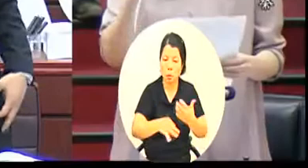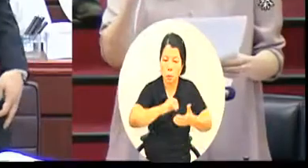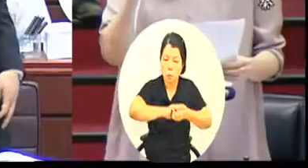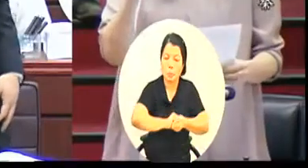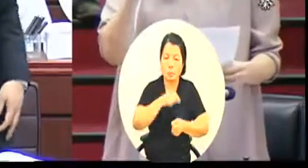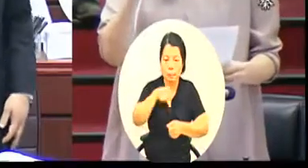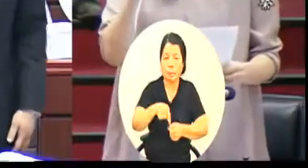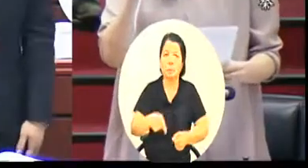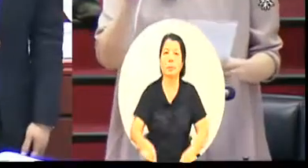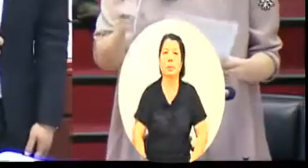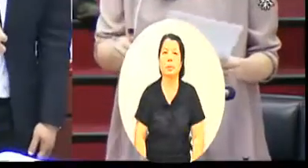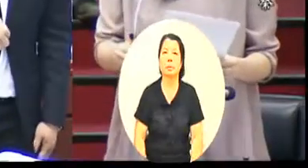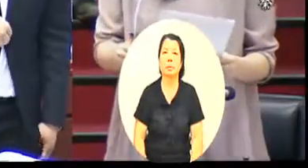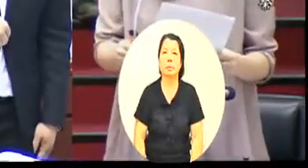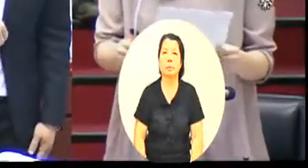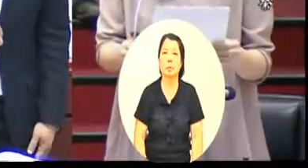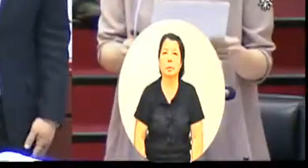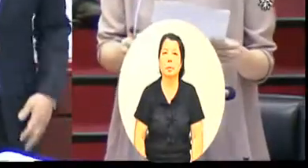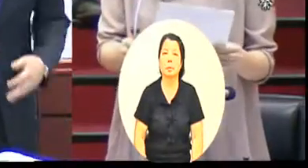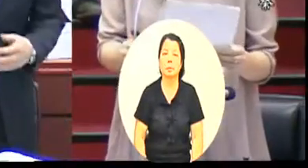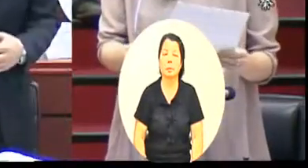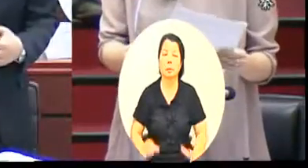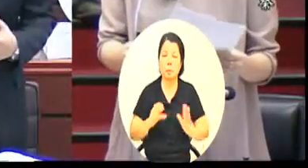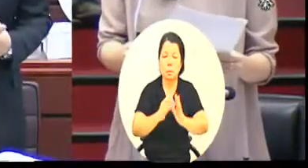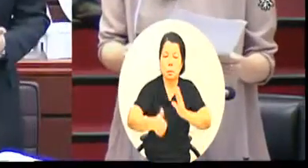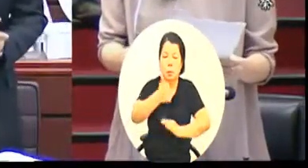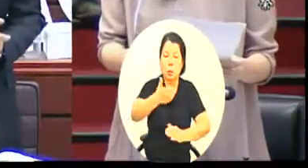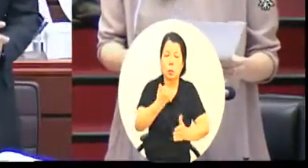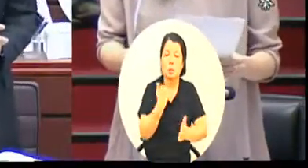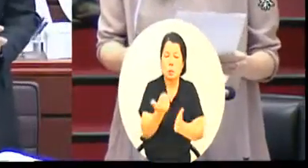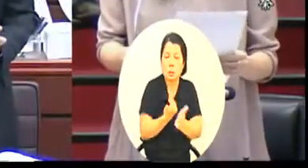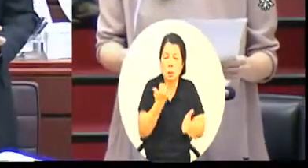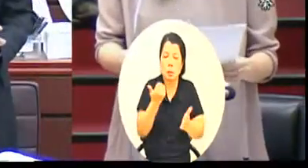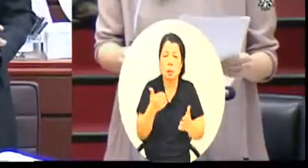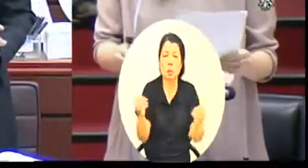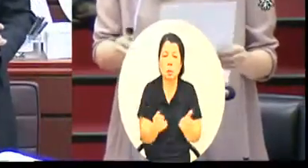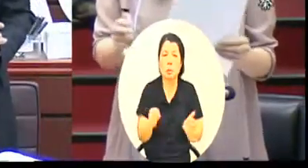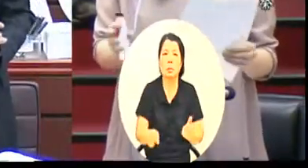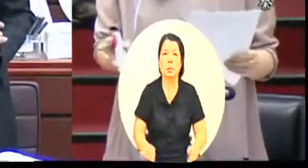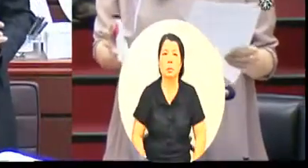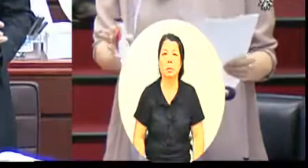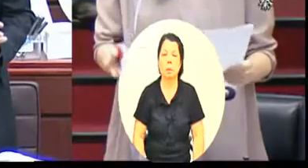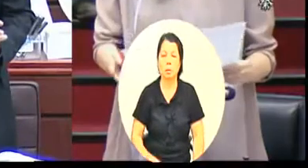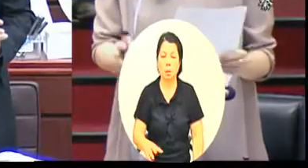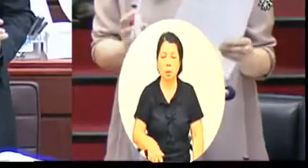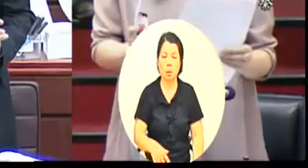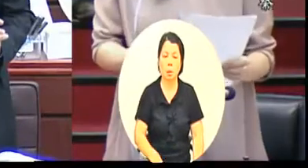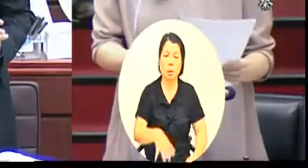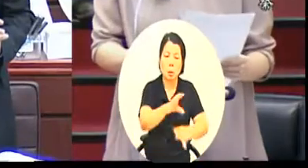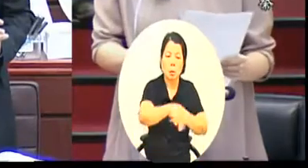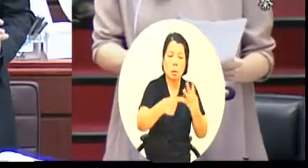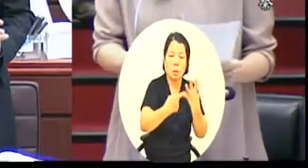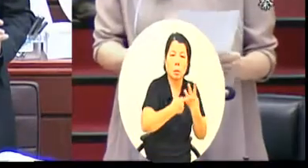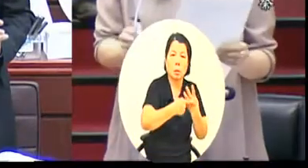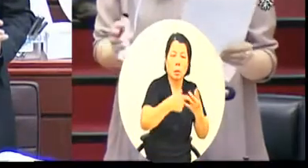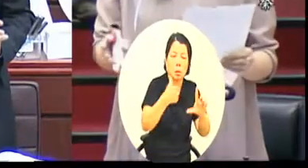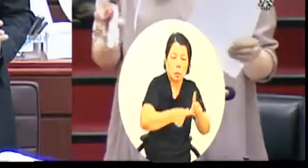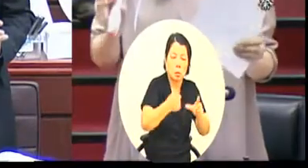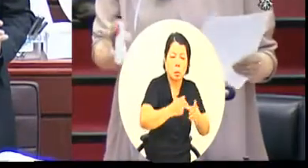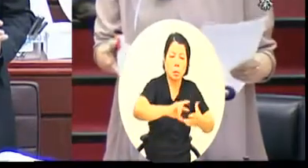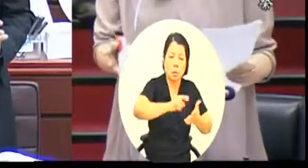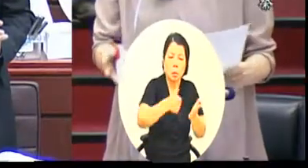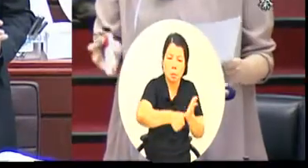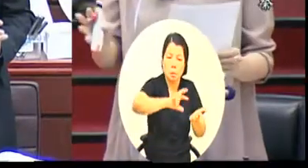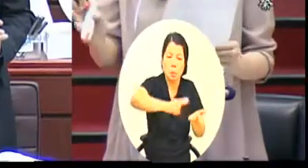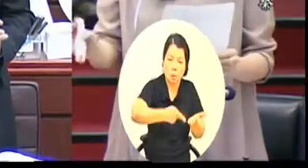子。 对，所以说局长，我刚刚的问题是说，刚刚现在农业区它可以变更，那可是现在